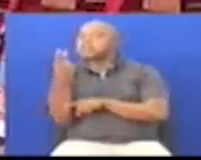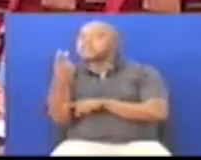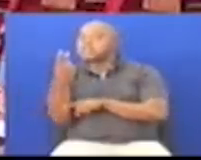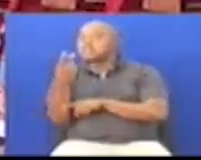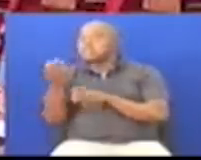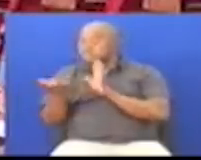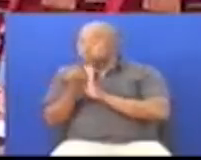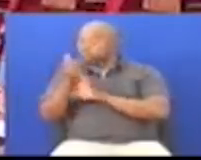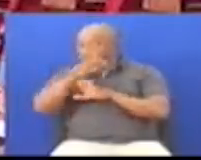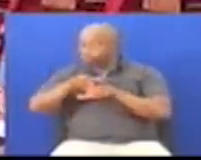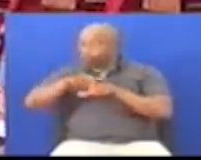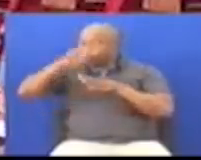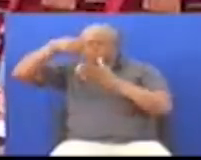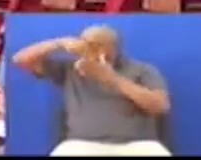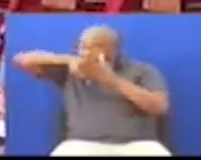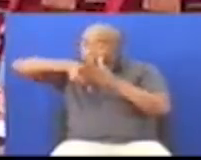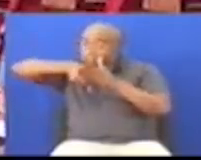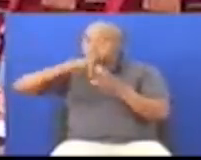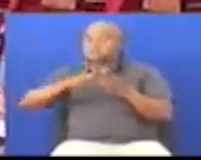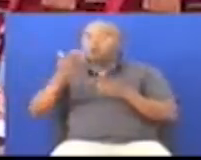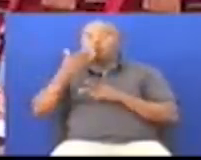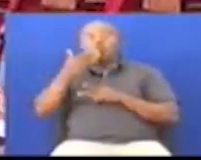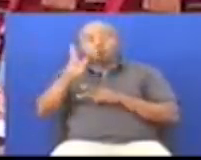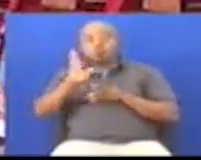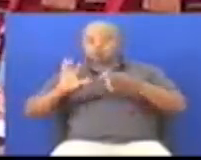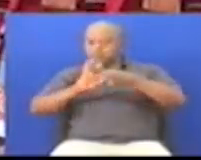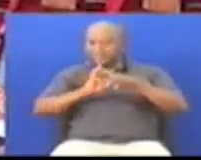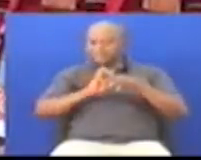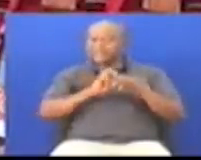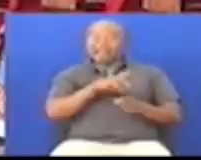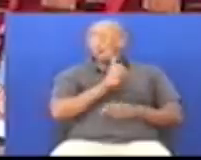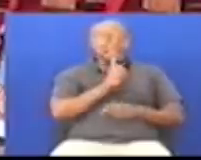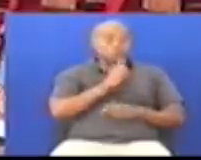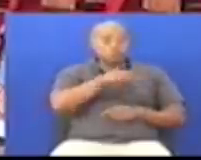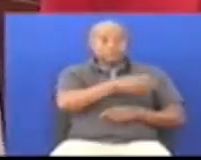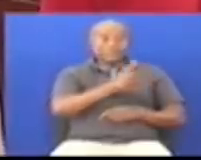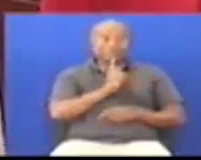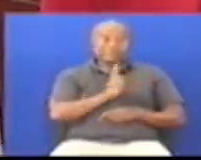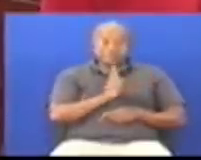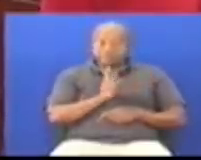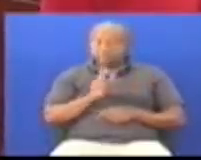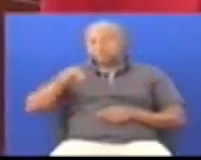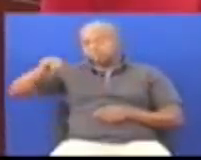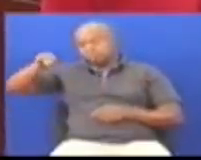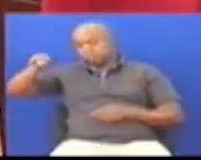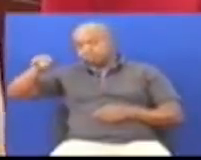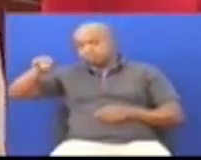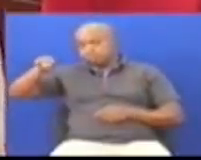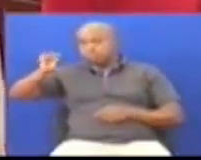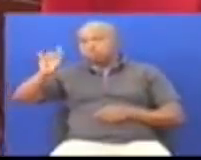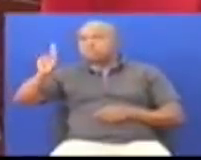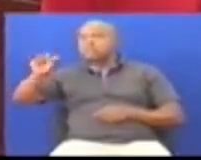ili vizuri na umuhimu wake. Kwa hivyo niombe NIDA na sehemu